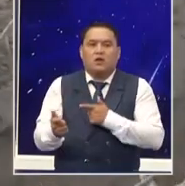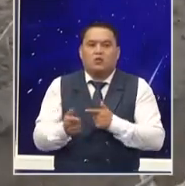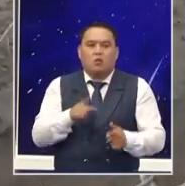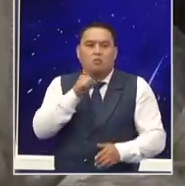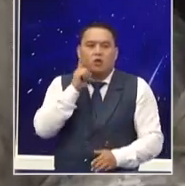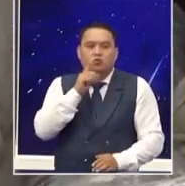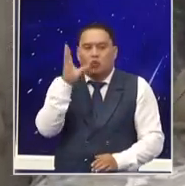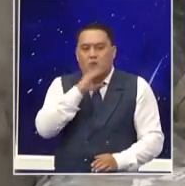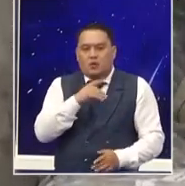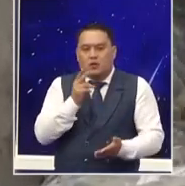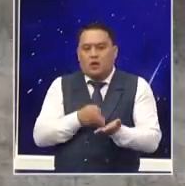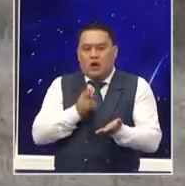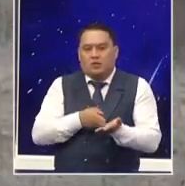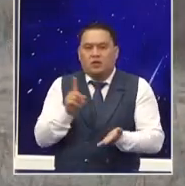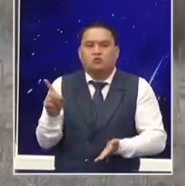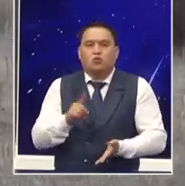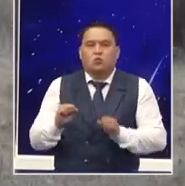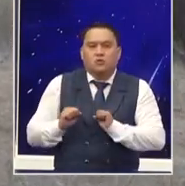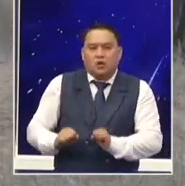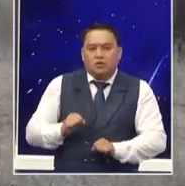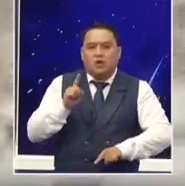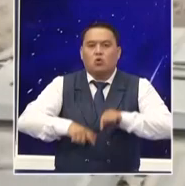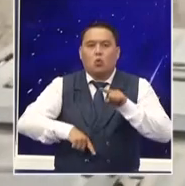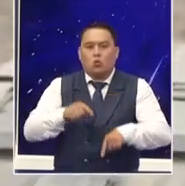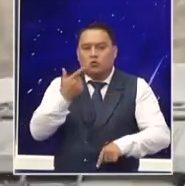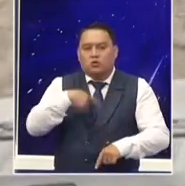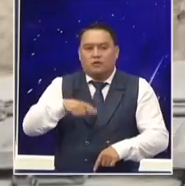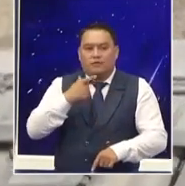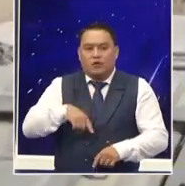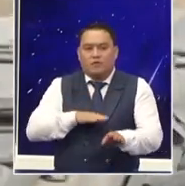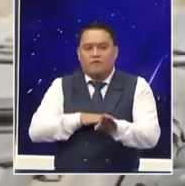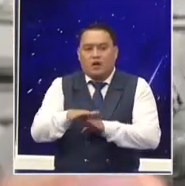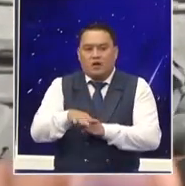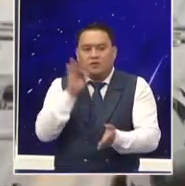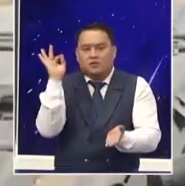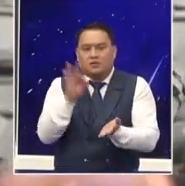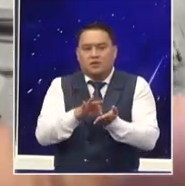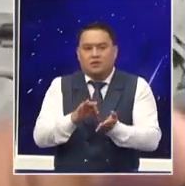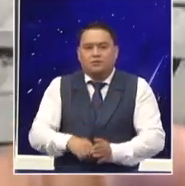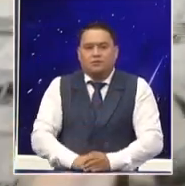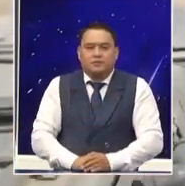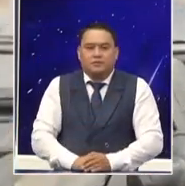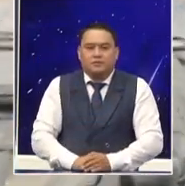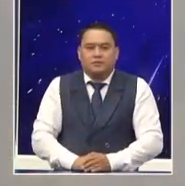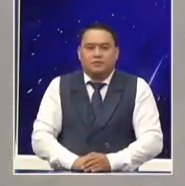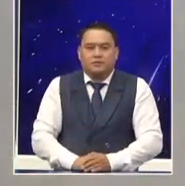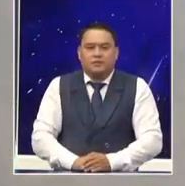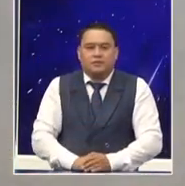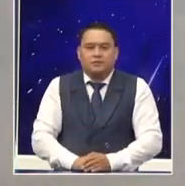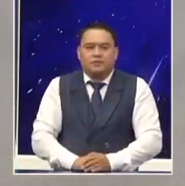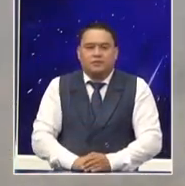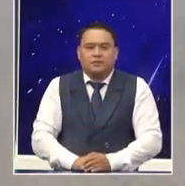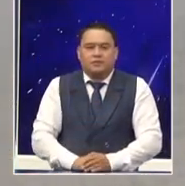бойцы сумели на деле доказать стремление защищать Родину и свое соответствие для выполнения поставленных задач. Рустам Аралбаев, Степан